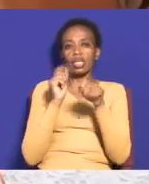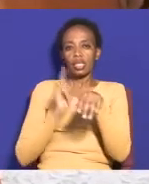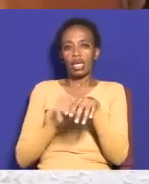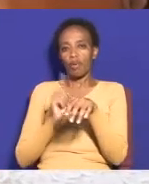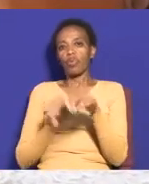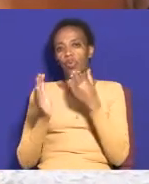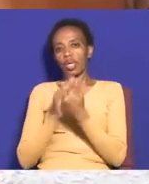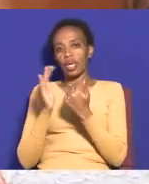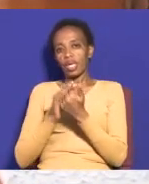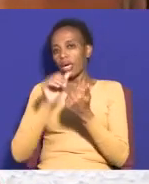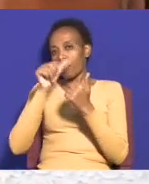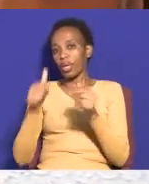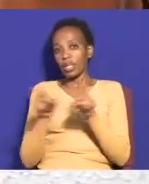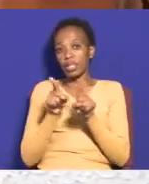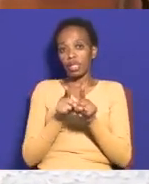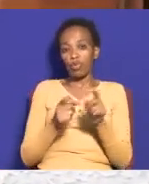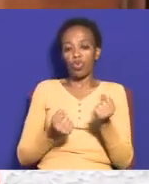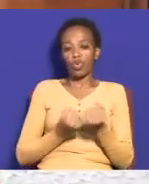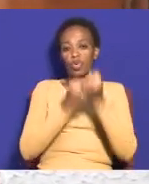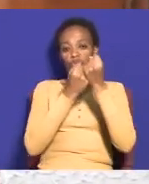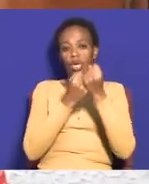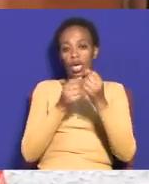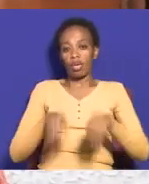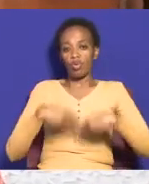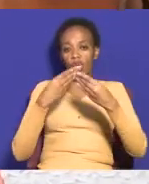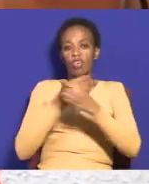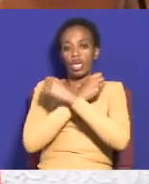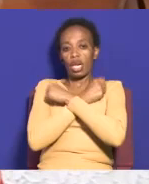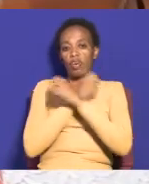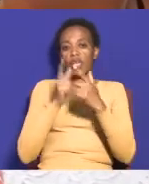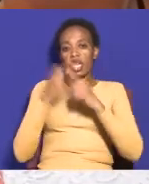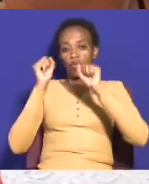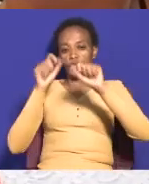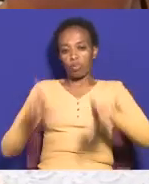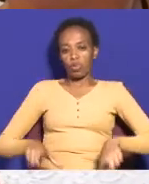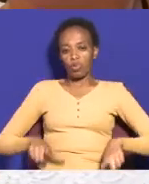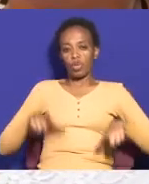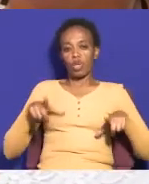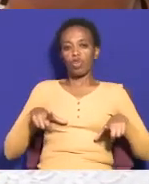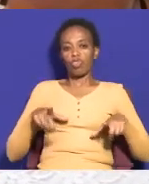tukiwaangalia, tunawainua, tunawapatia upendo, wataishi kwa muda mrefu.